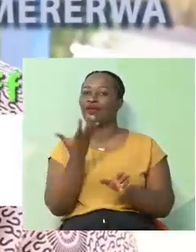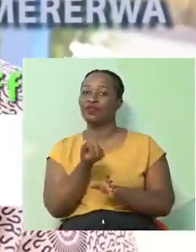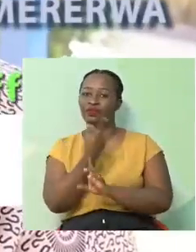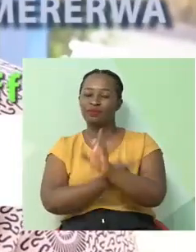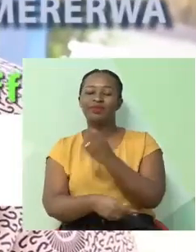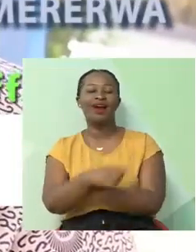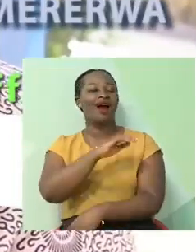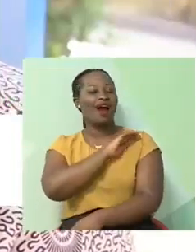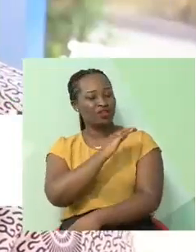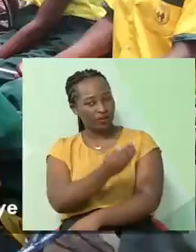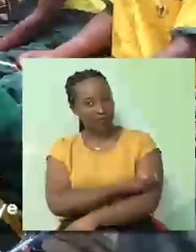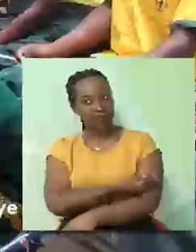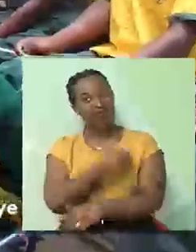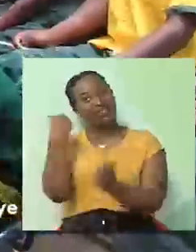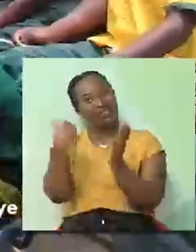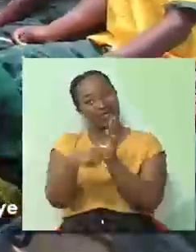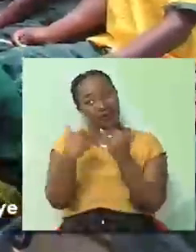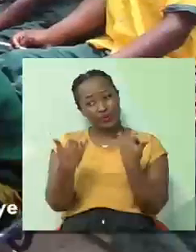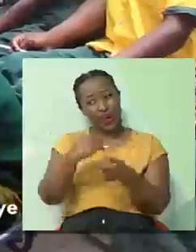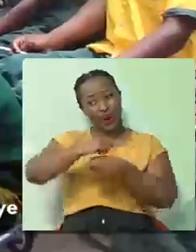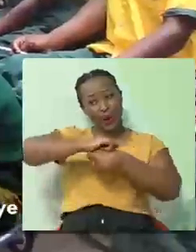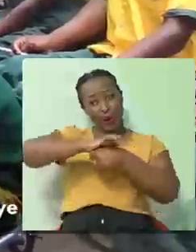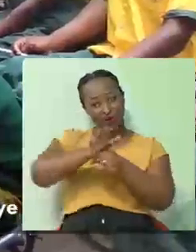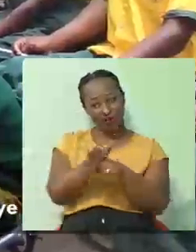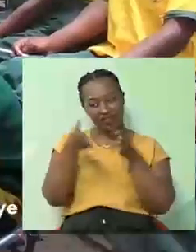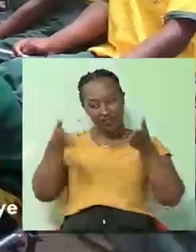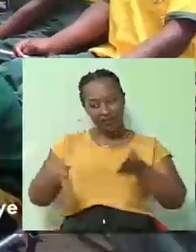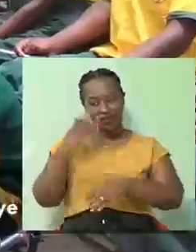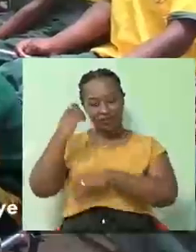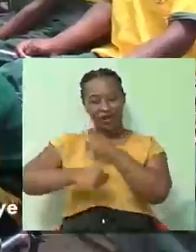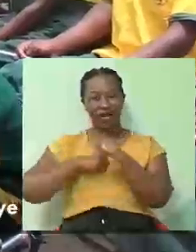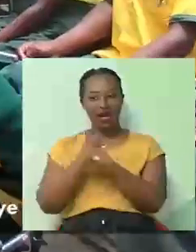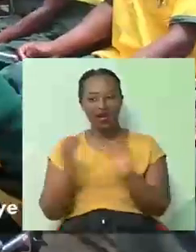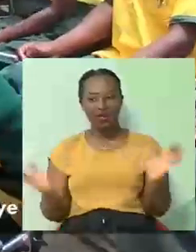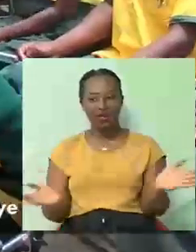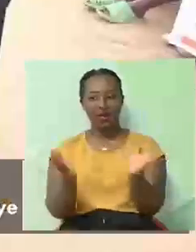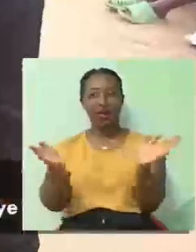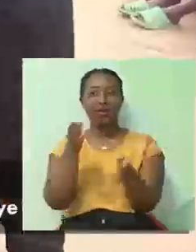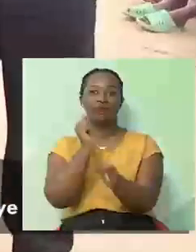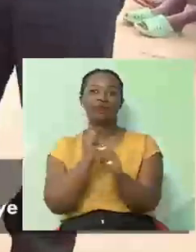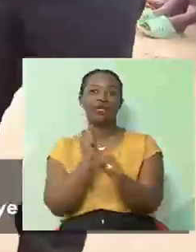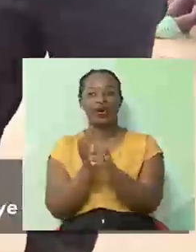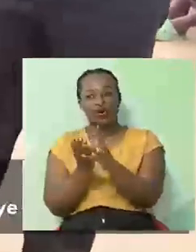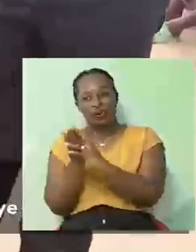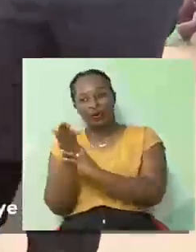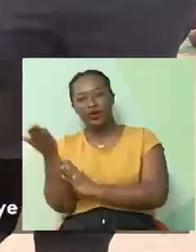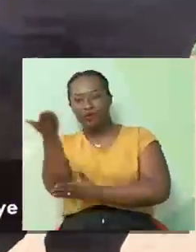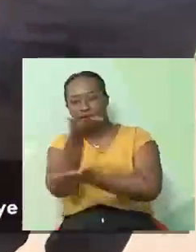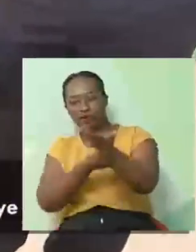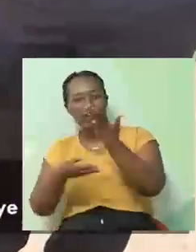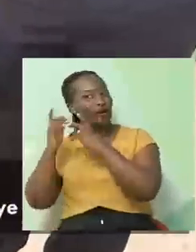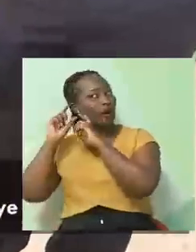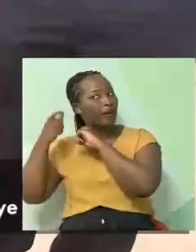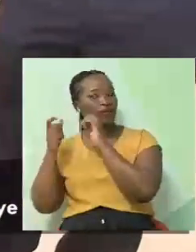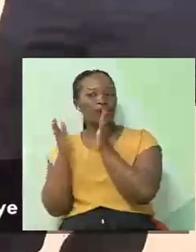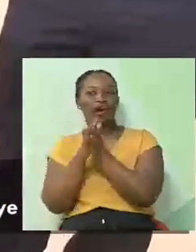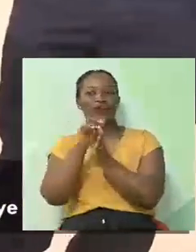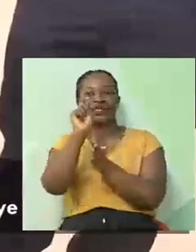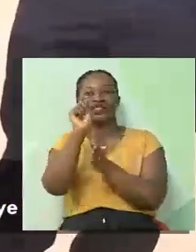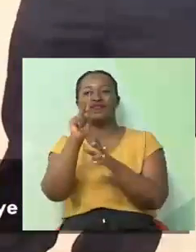ubumuga nawe ashoboye. Kubera icyorezo cya COVID-19 muri uyu mwaka, ubukangurambaga buzakorwa bunyujijwe mu biganiro ku